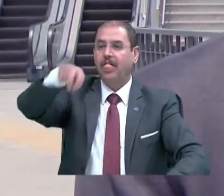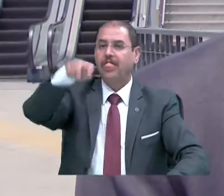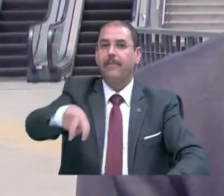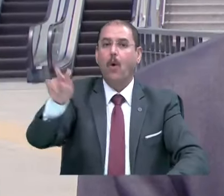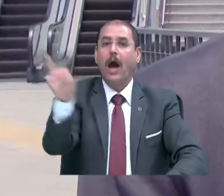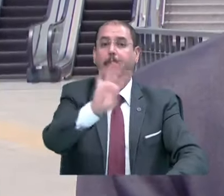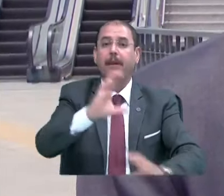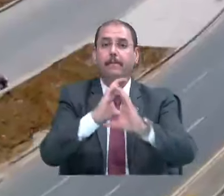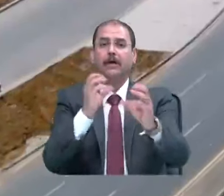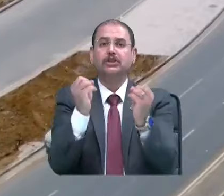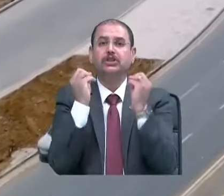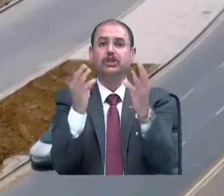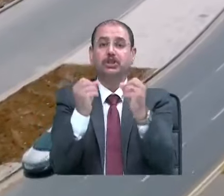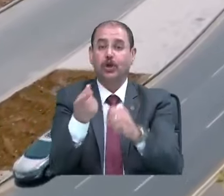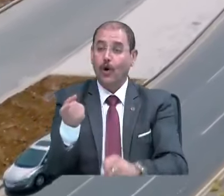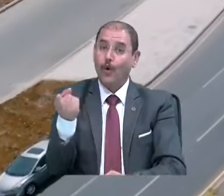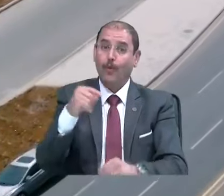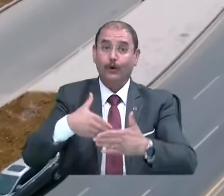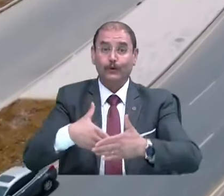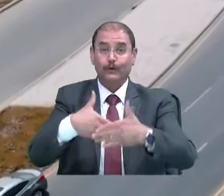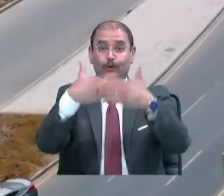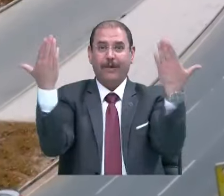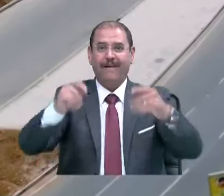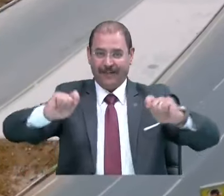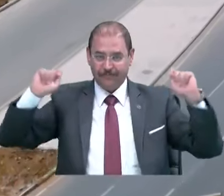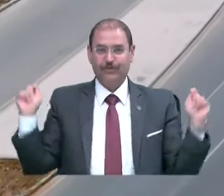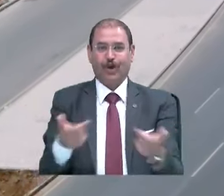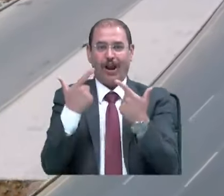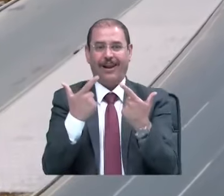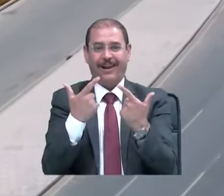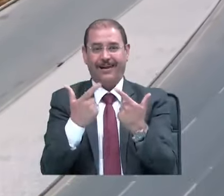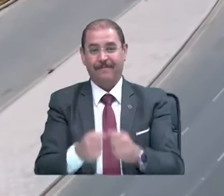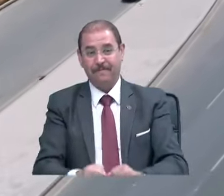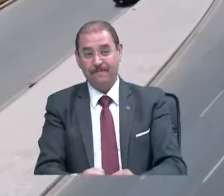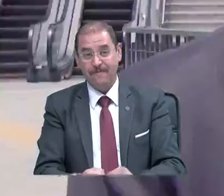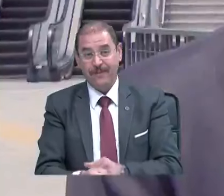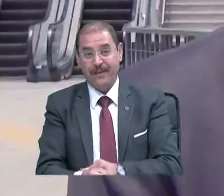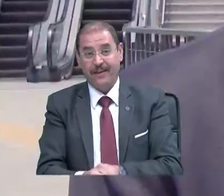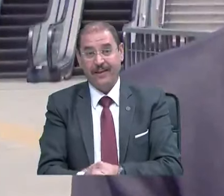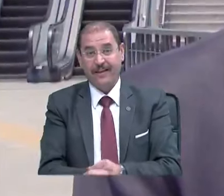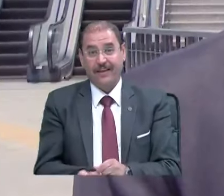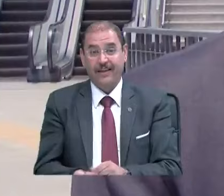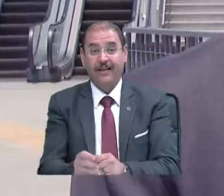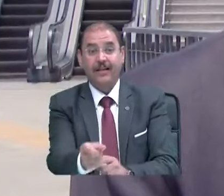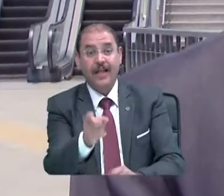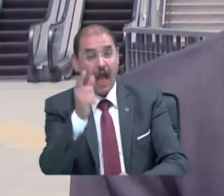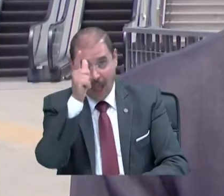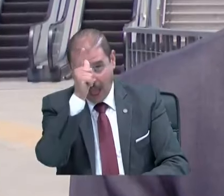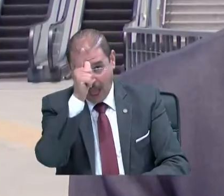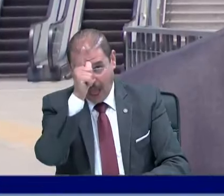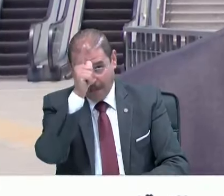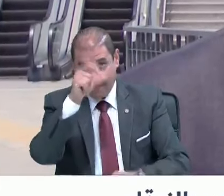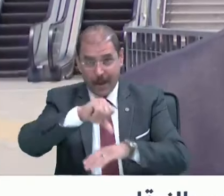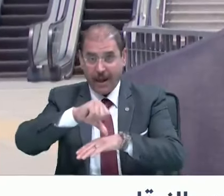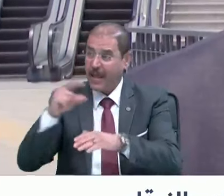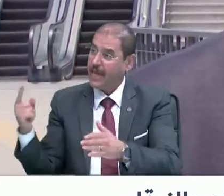وسيبدأ التشغيل من صباح غد إن شاء الله. الرقم المستهدف بنقل الركاب من عمان إلى الزرقاء حوالي 30 ألف